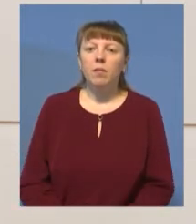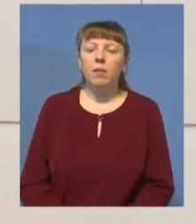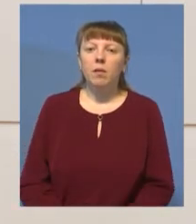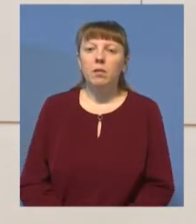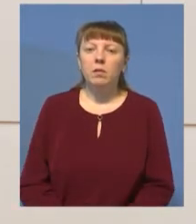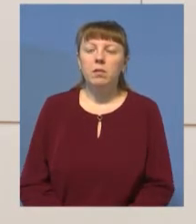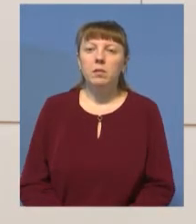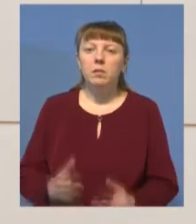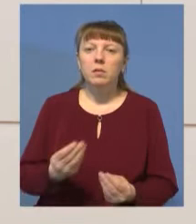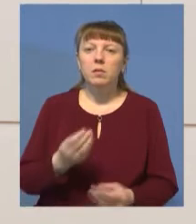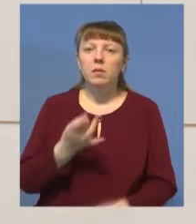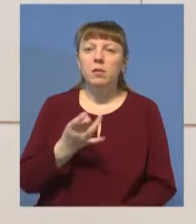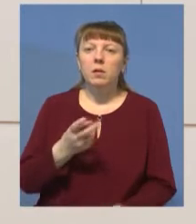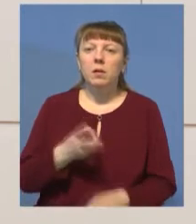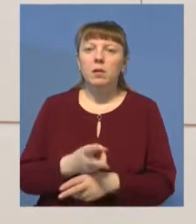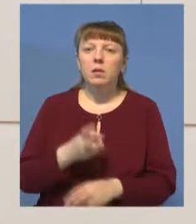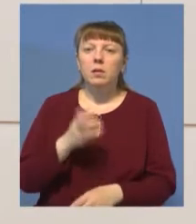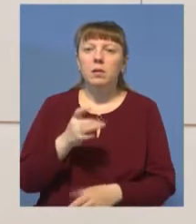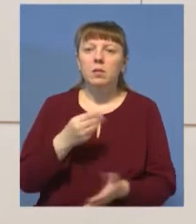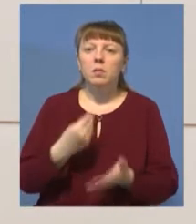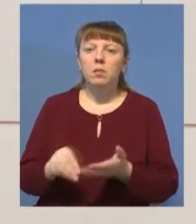нас в день по несколько раз